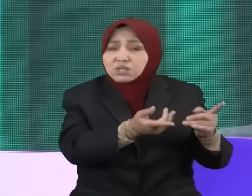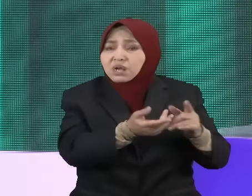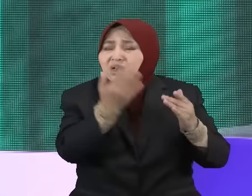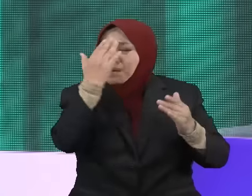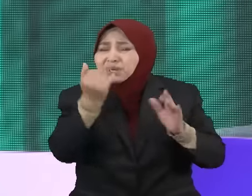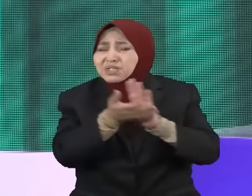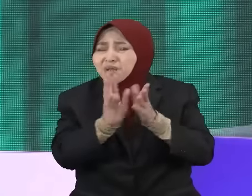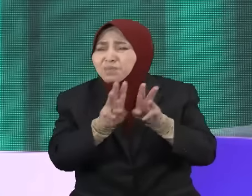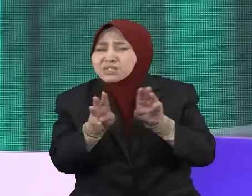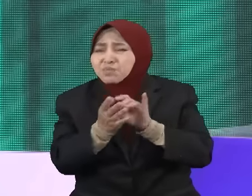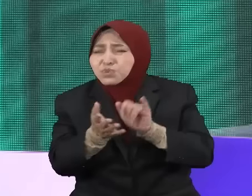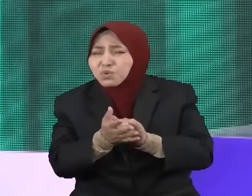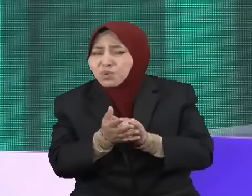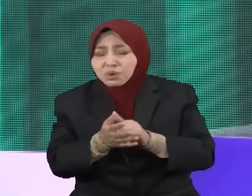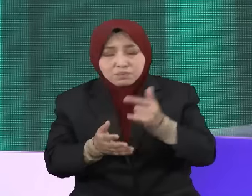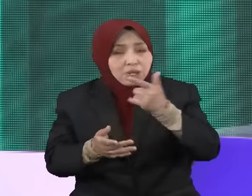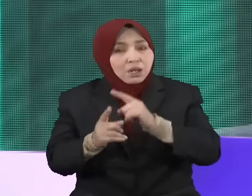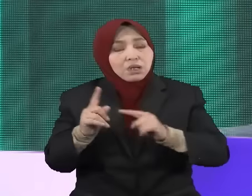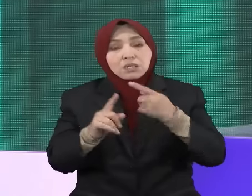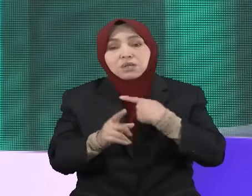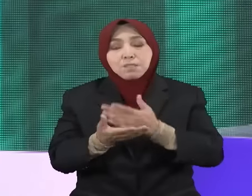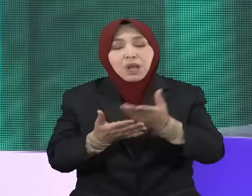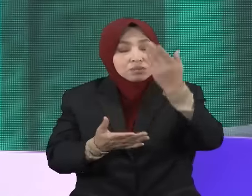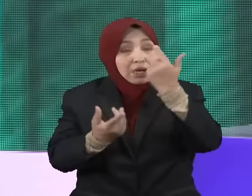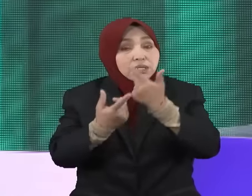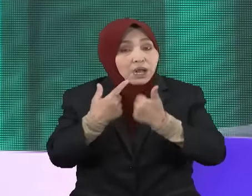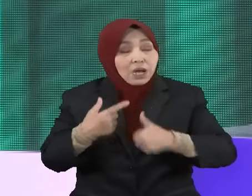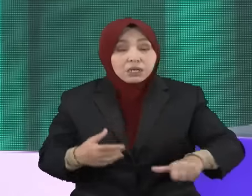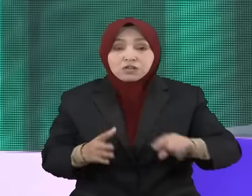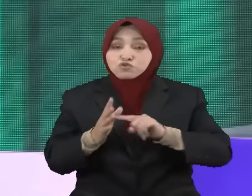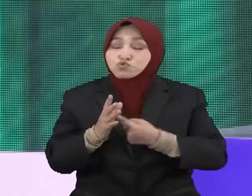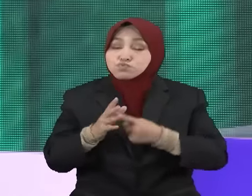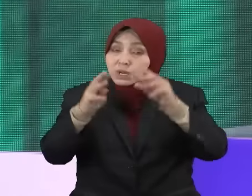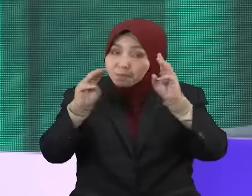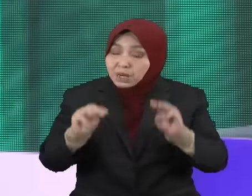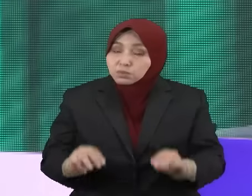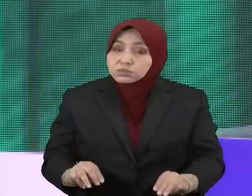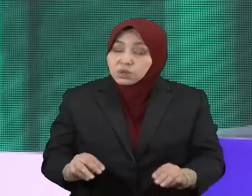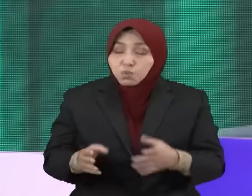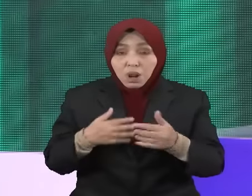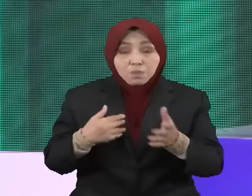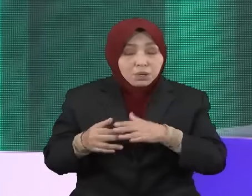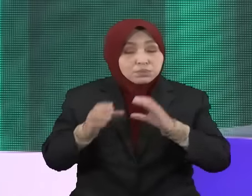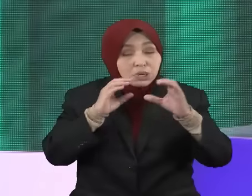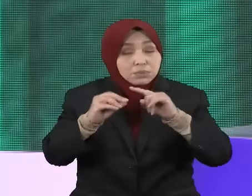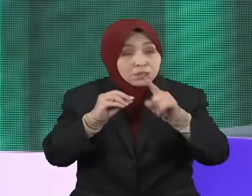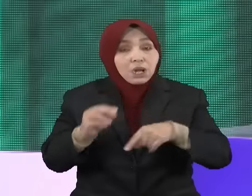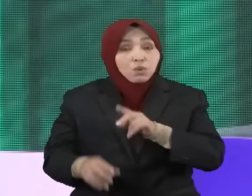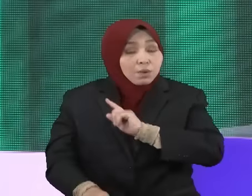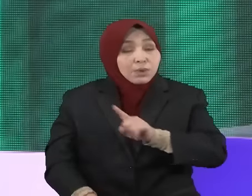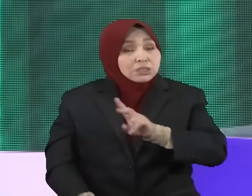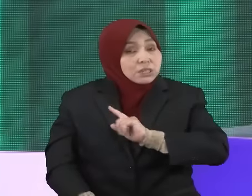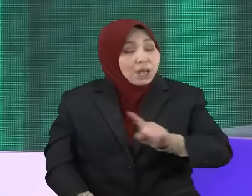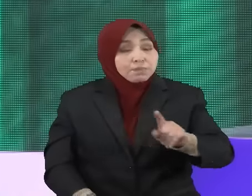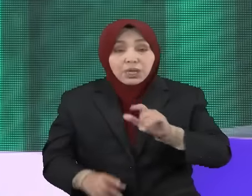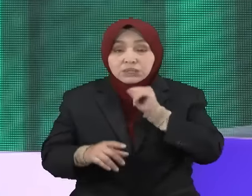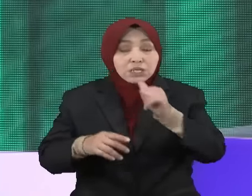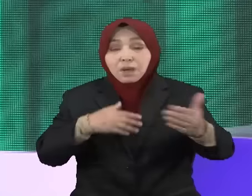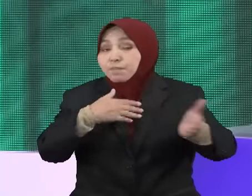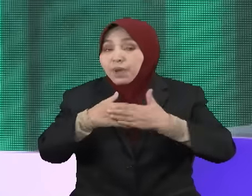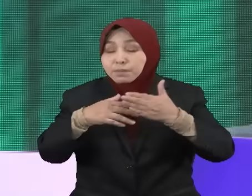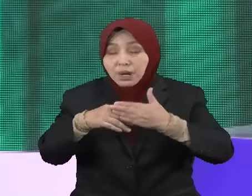begitu? Apabila kita belajar daripada sumber manusia, ya, walaupun bercakap tentang agama Islam, tidak merujuk